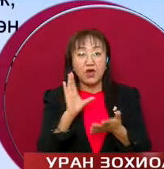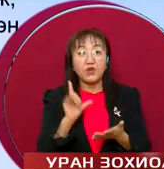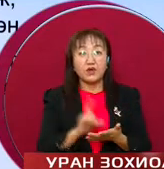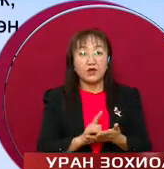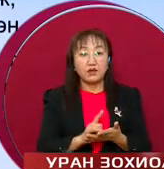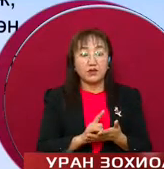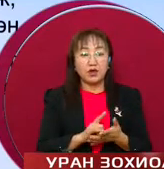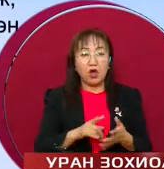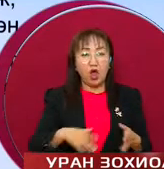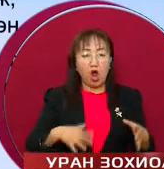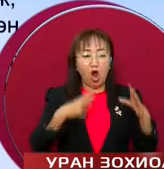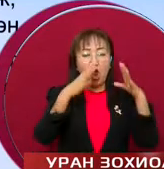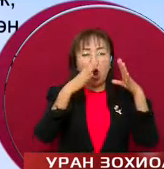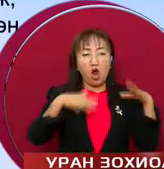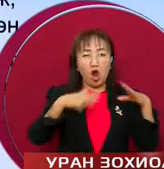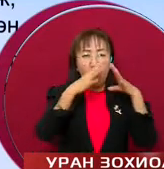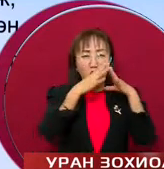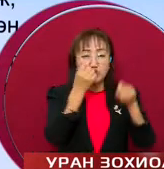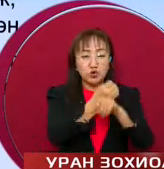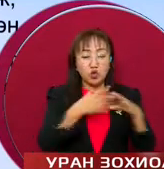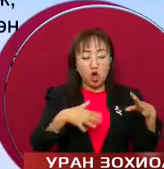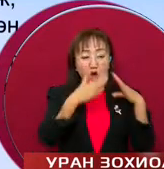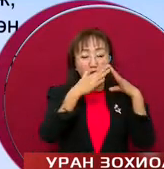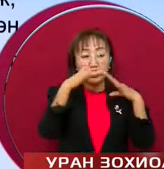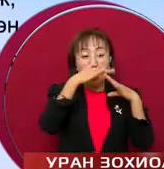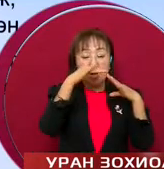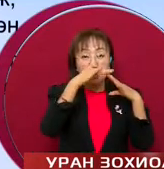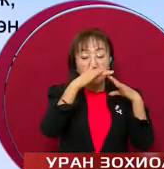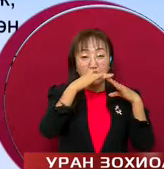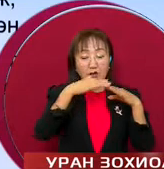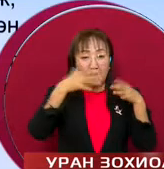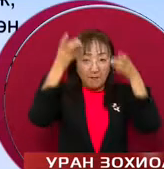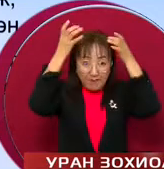Овооны оройг малгаан сампинтай адилтгсан.